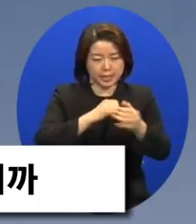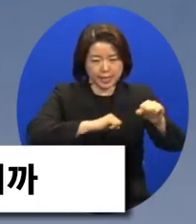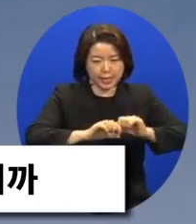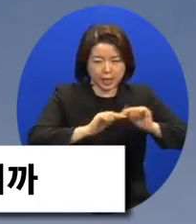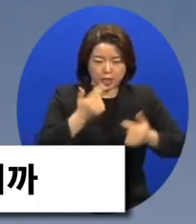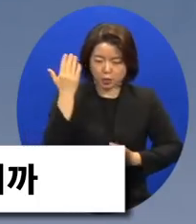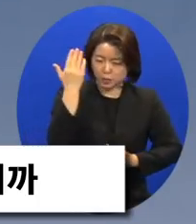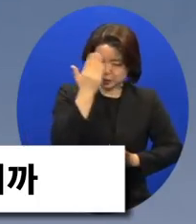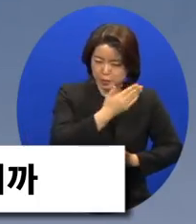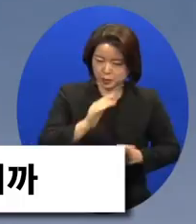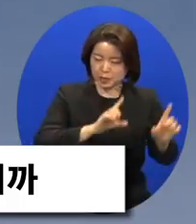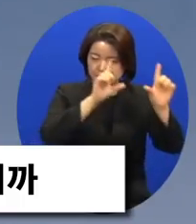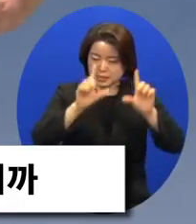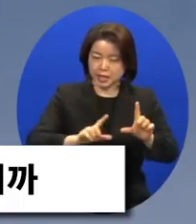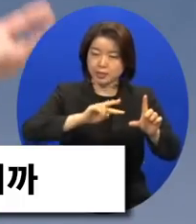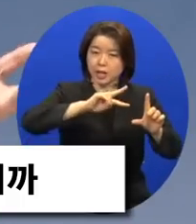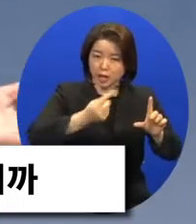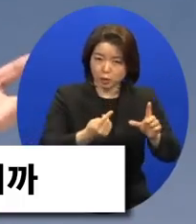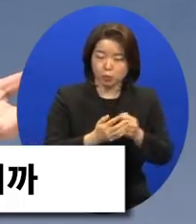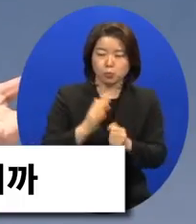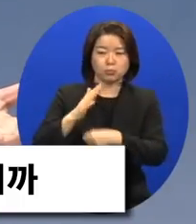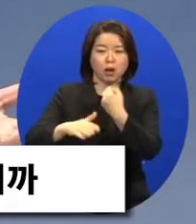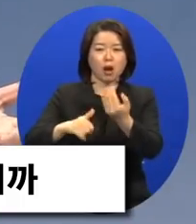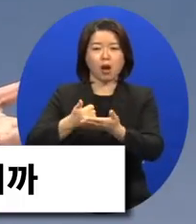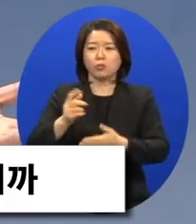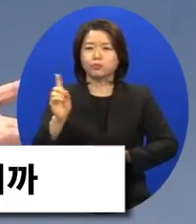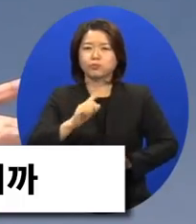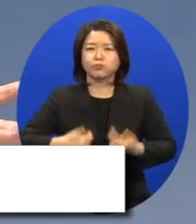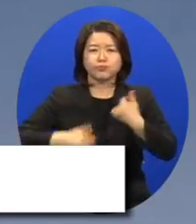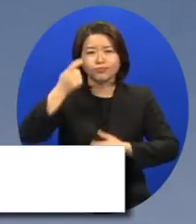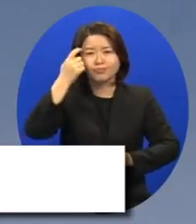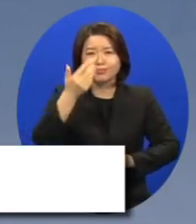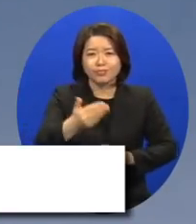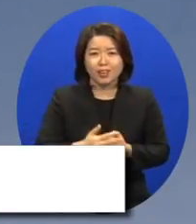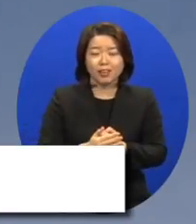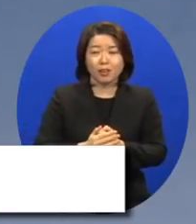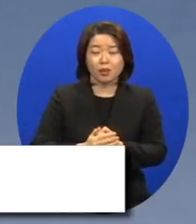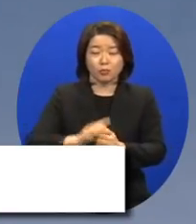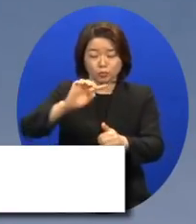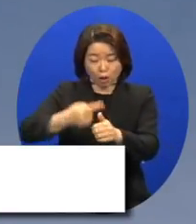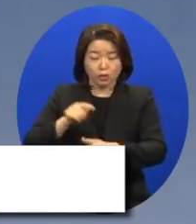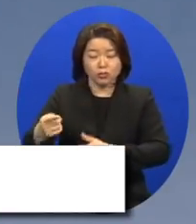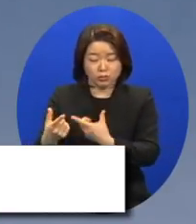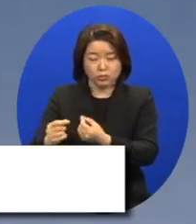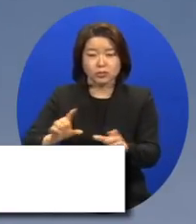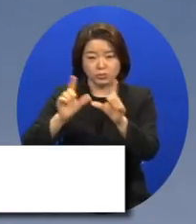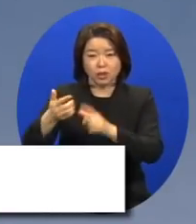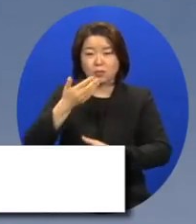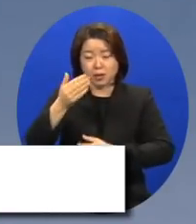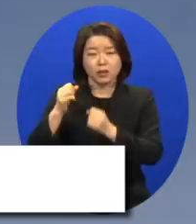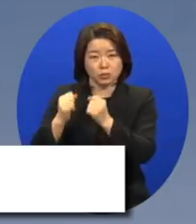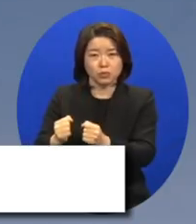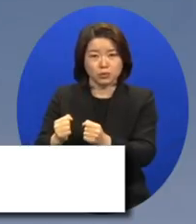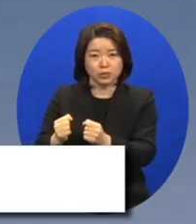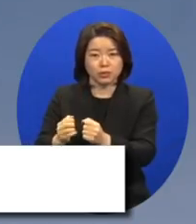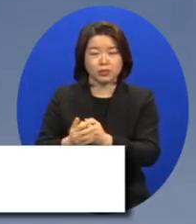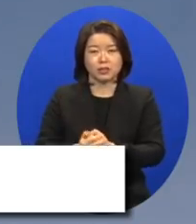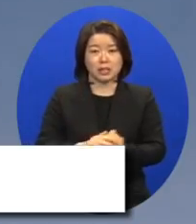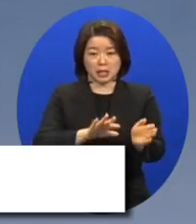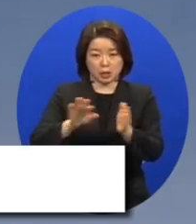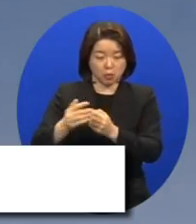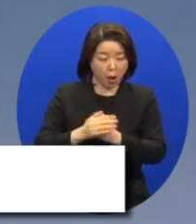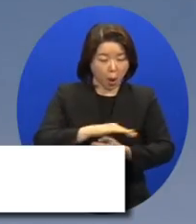정결하게 산다고 해서 하나님께 무슨 기쁨이 되겠습니까 그렇게 밖에 살수 없는 존재인데 우리가